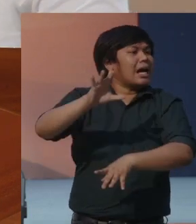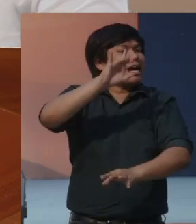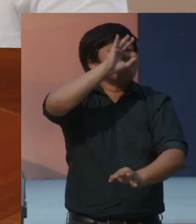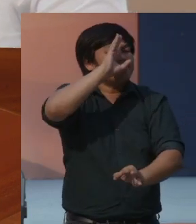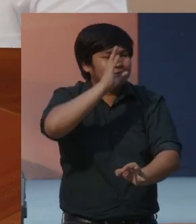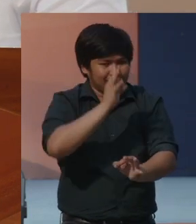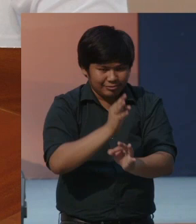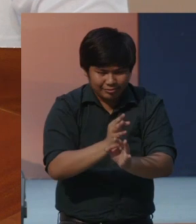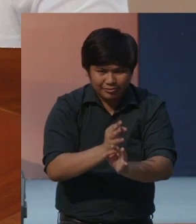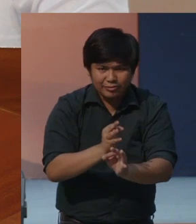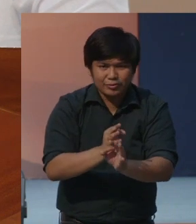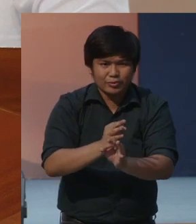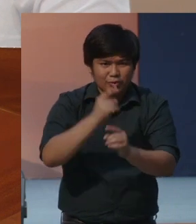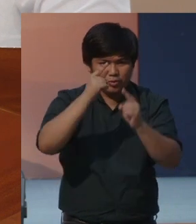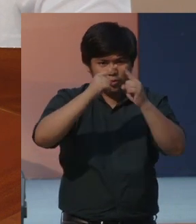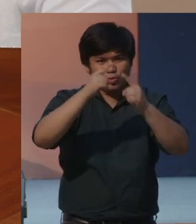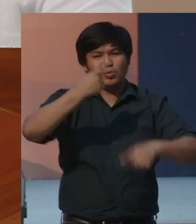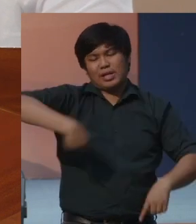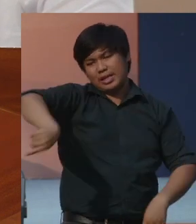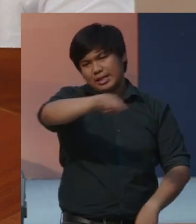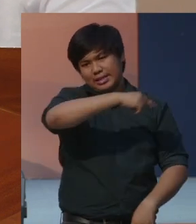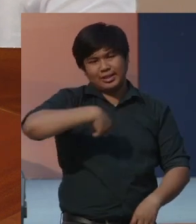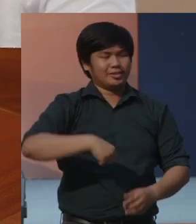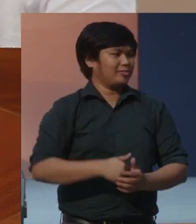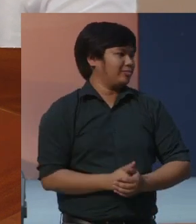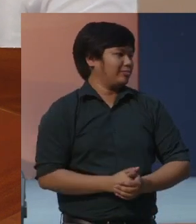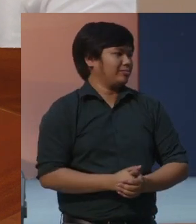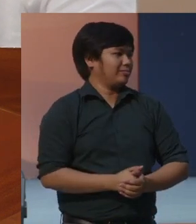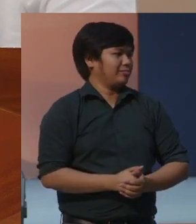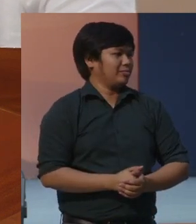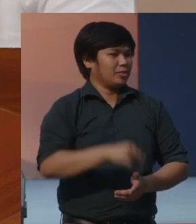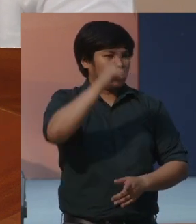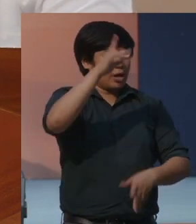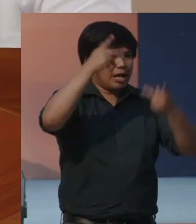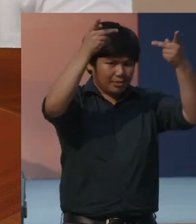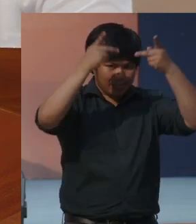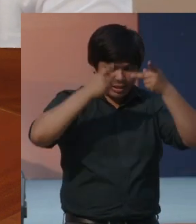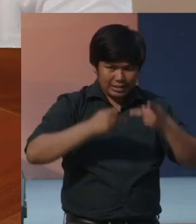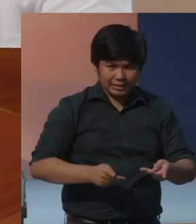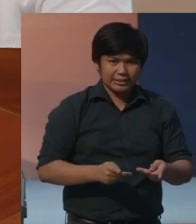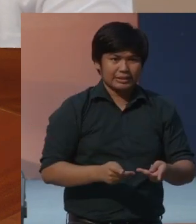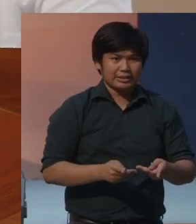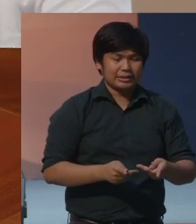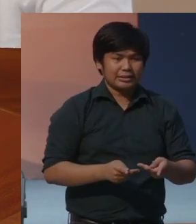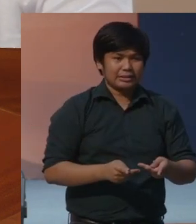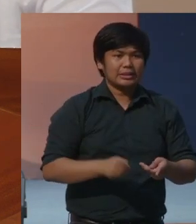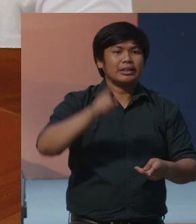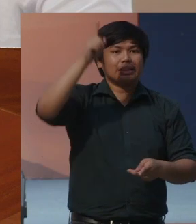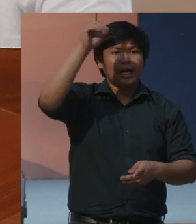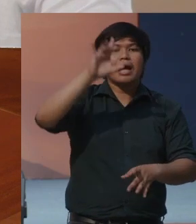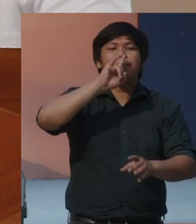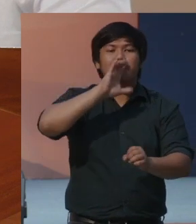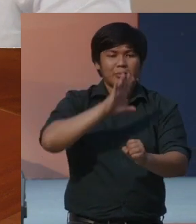sa kanyang kapangyarihan, sa kanyang presensya at sa kanyang pangako.